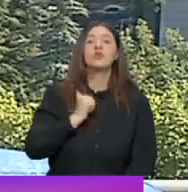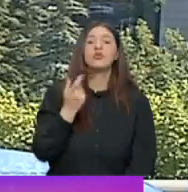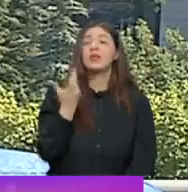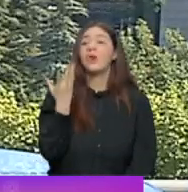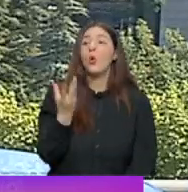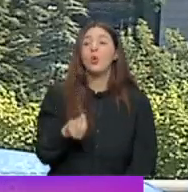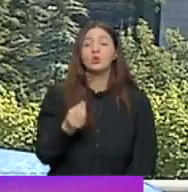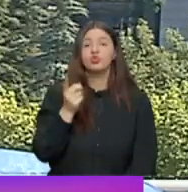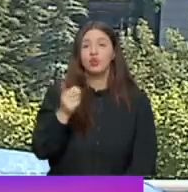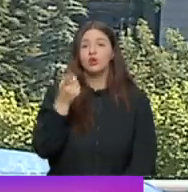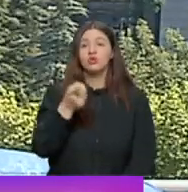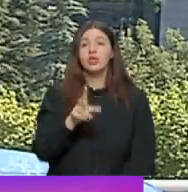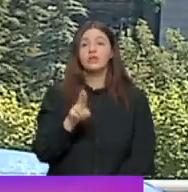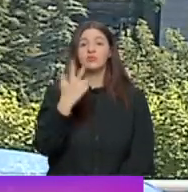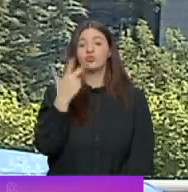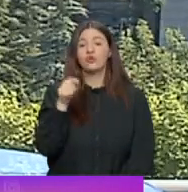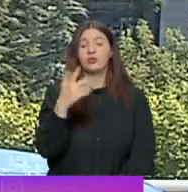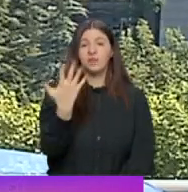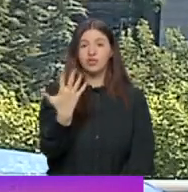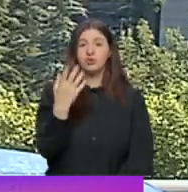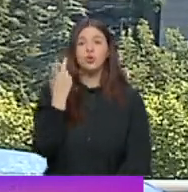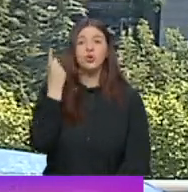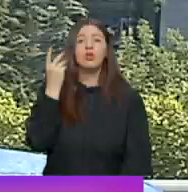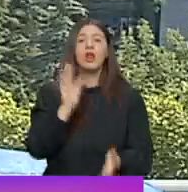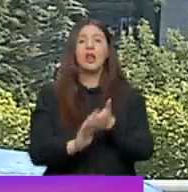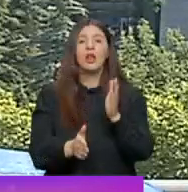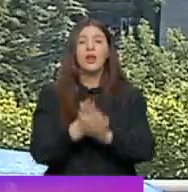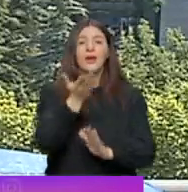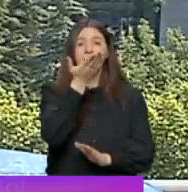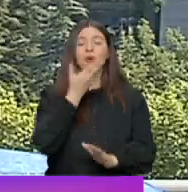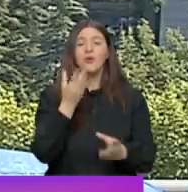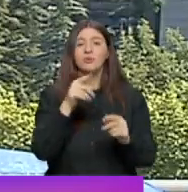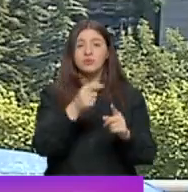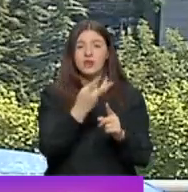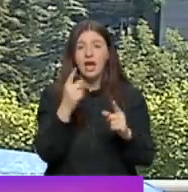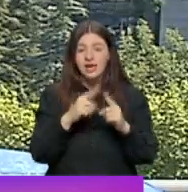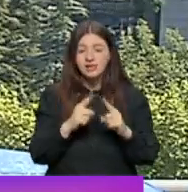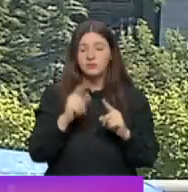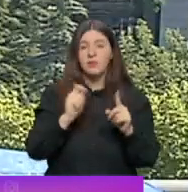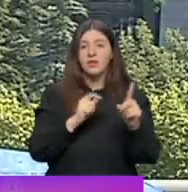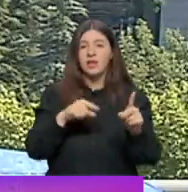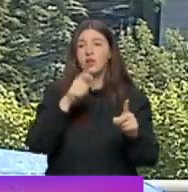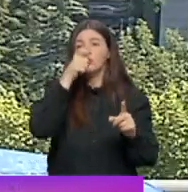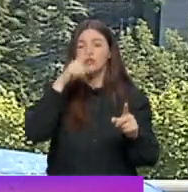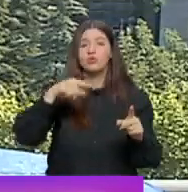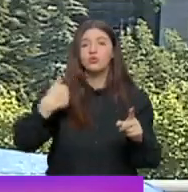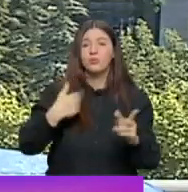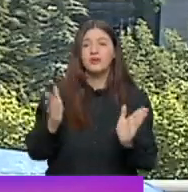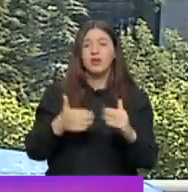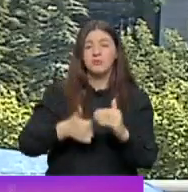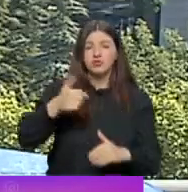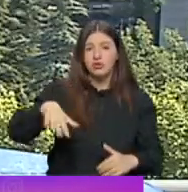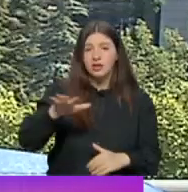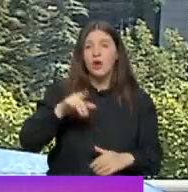ne olacağında %73.5 unutuldu gitti. Bu rakamı hesaplayanlar TÜİK'te yine daire